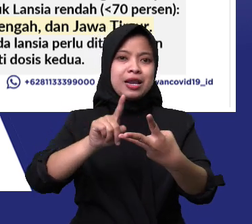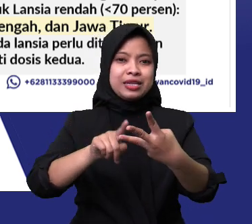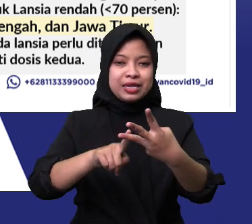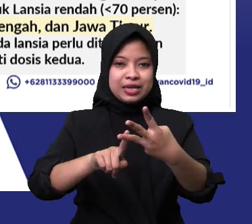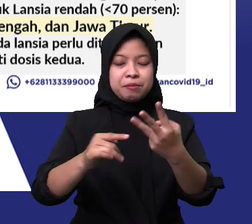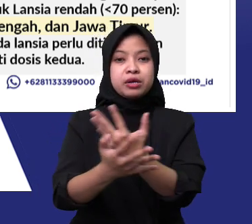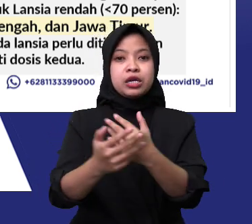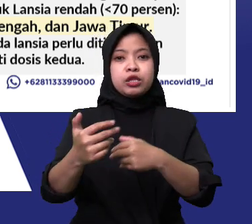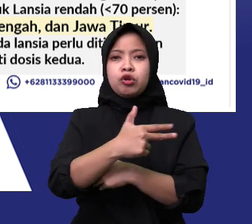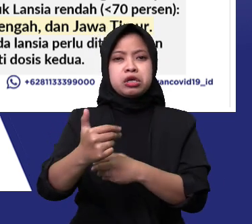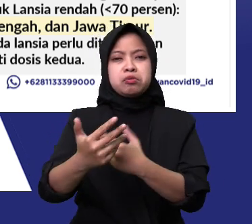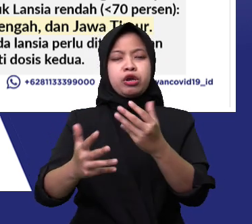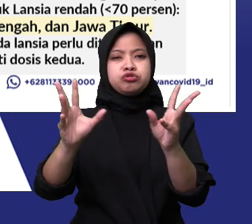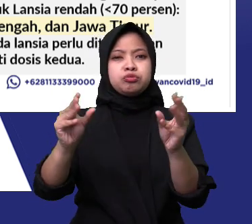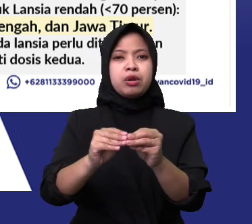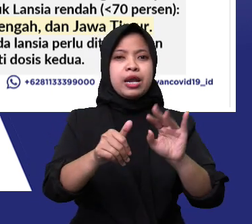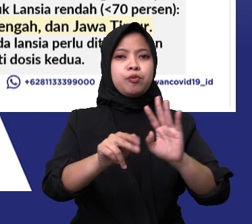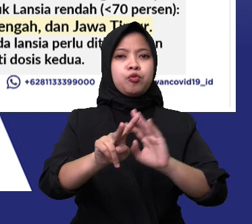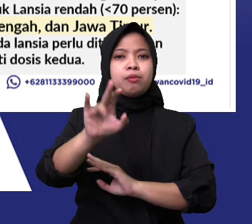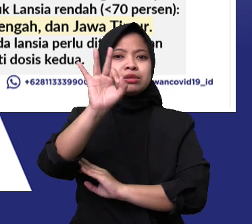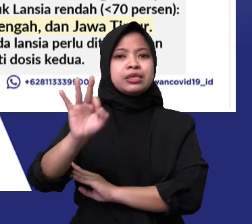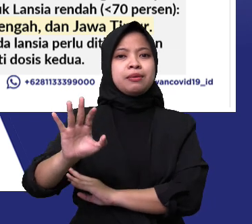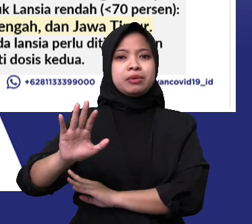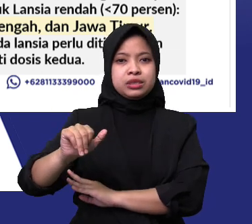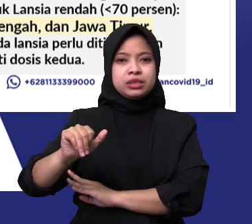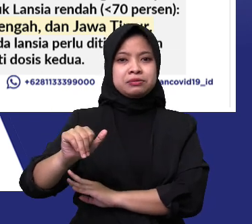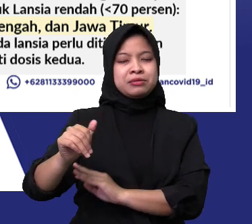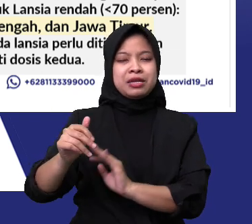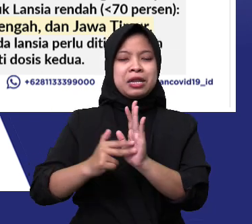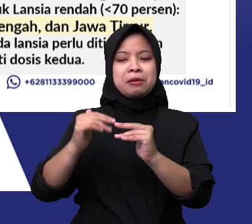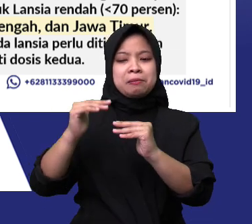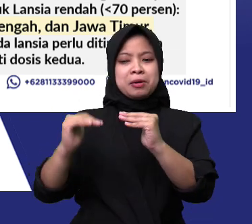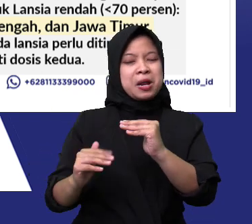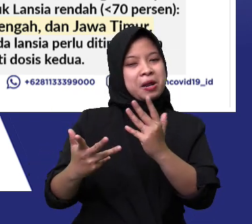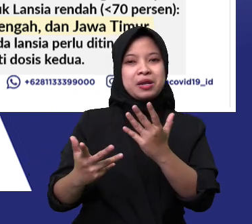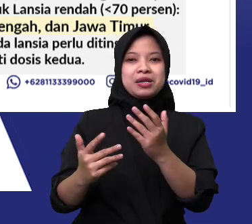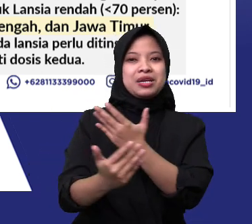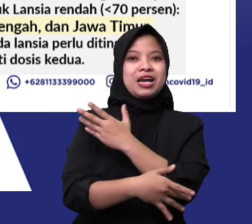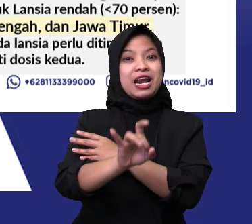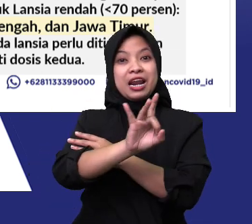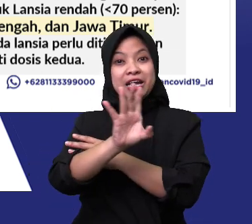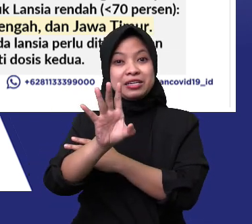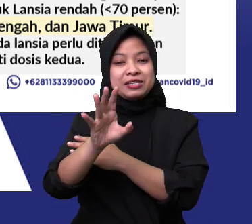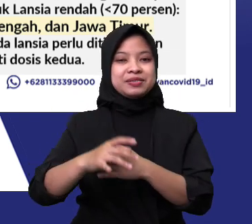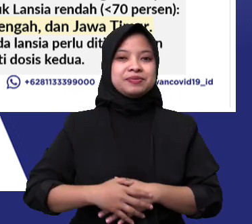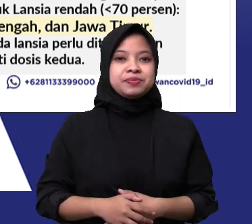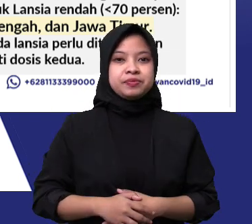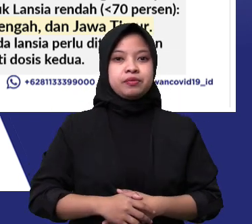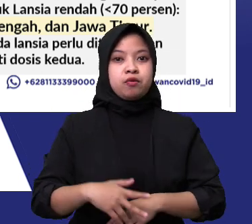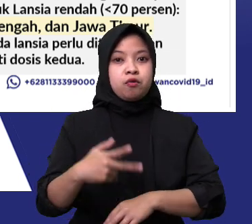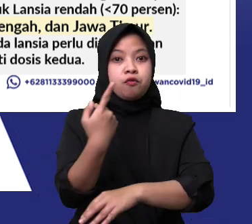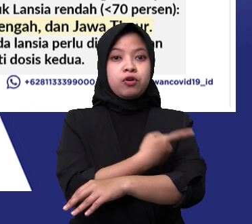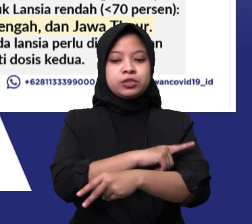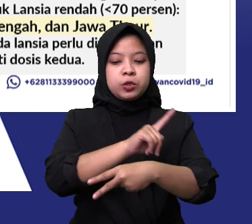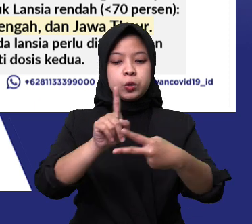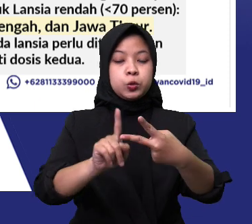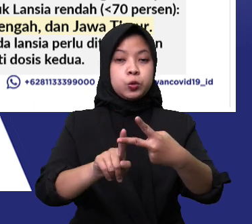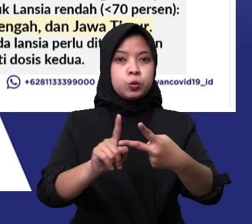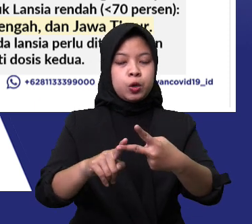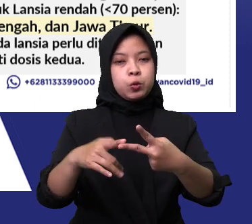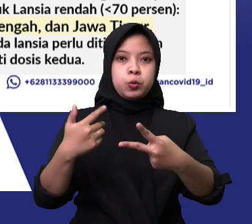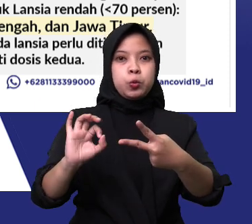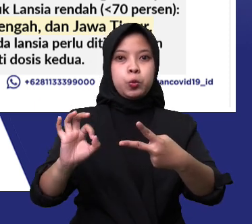penduduk Indonesia baru mencapai 62%, lebih rendah dari negara-negara lainnya. Cakupan vaksin dosis 2 yang